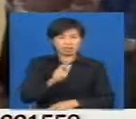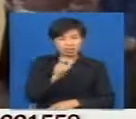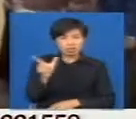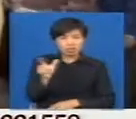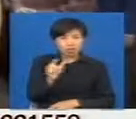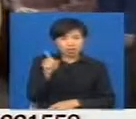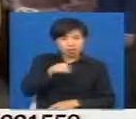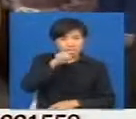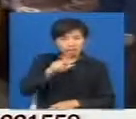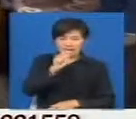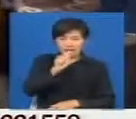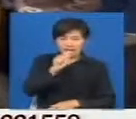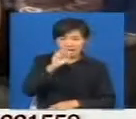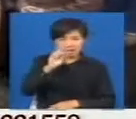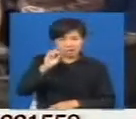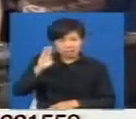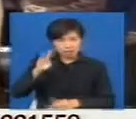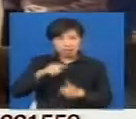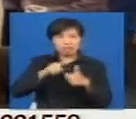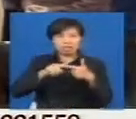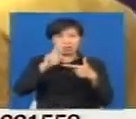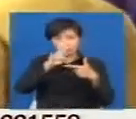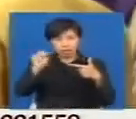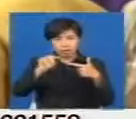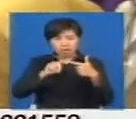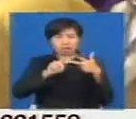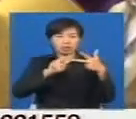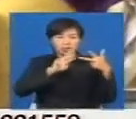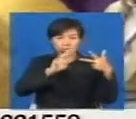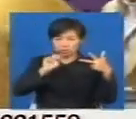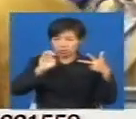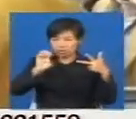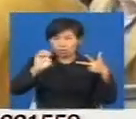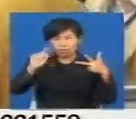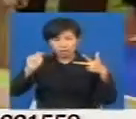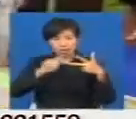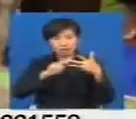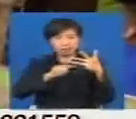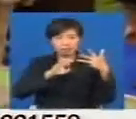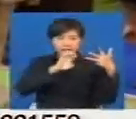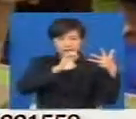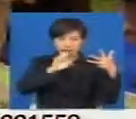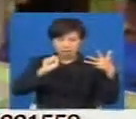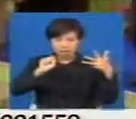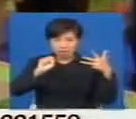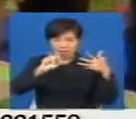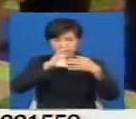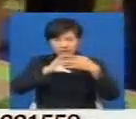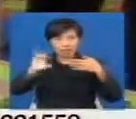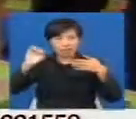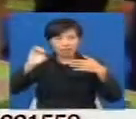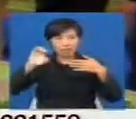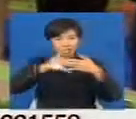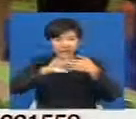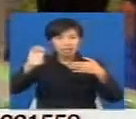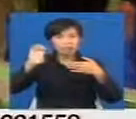ของเรื่องอันหนึ่ง UN นะฮะ UNEP ESCAP อะไรเงี้ยนะฮะคือเป็นองค์กรหลักของโลกอะฮะที่มารวมตัว